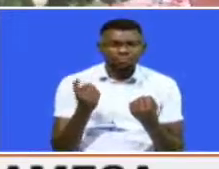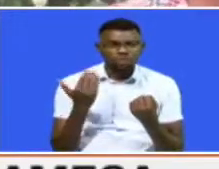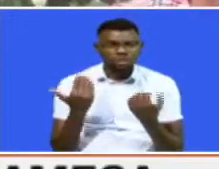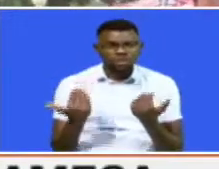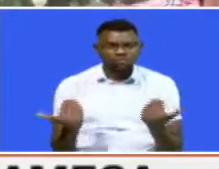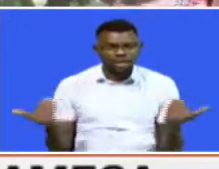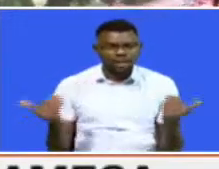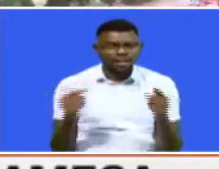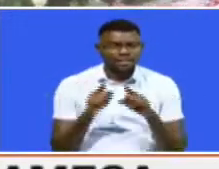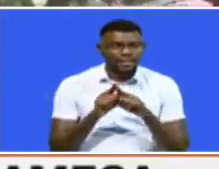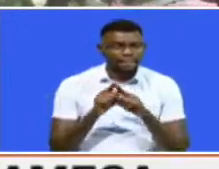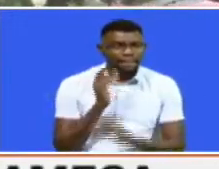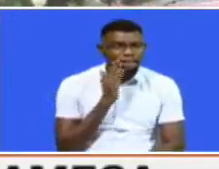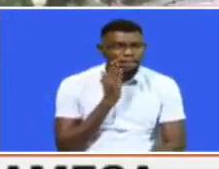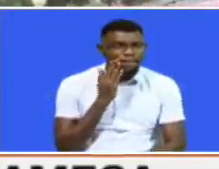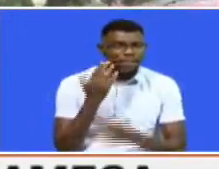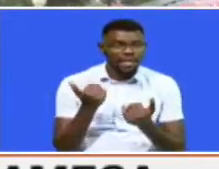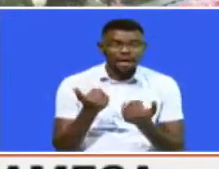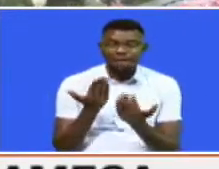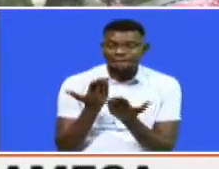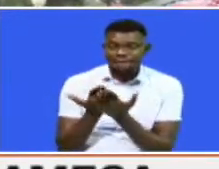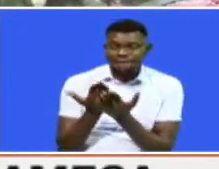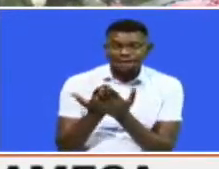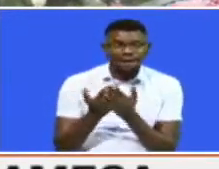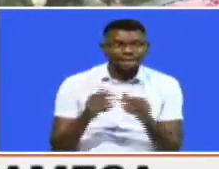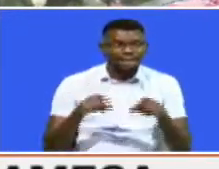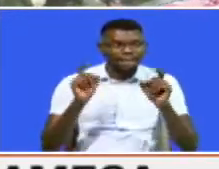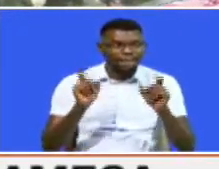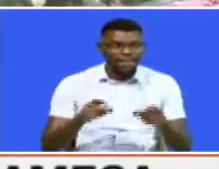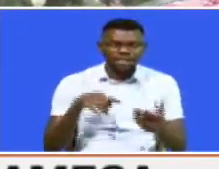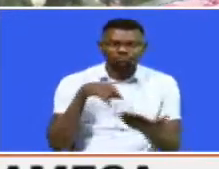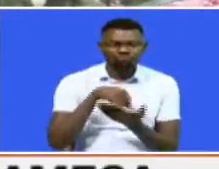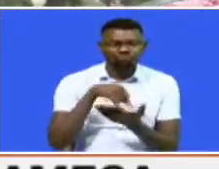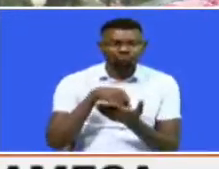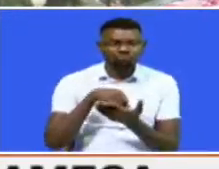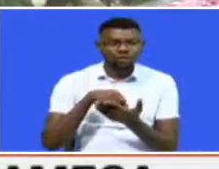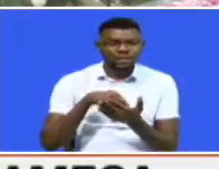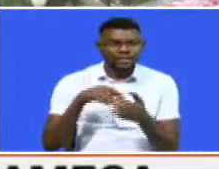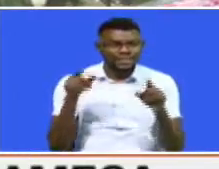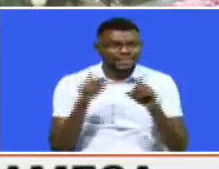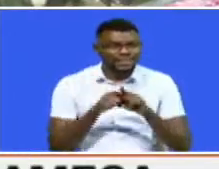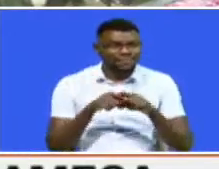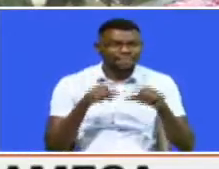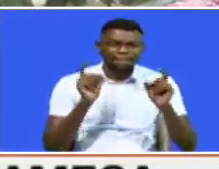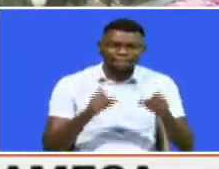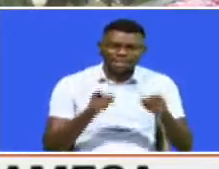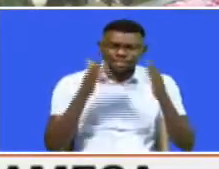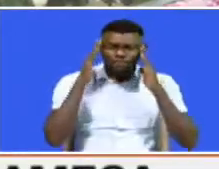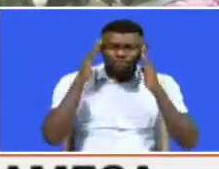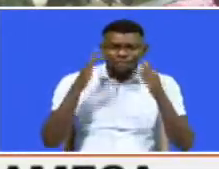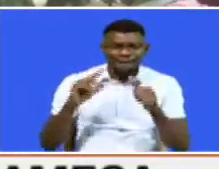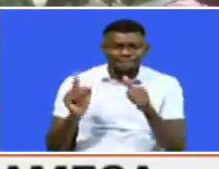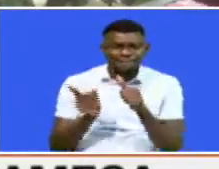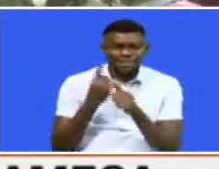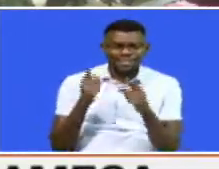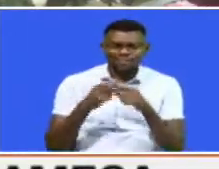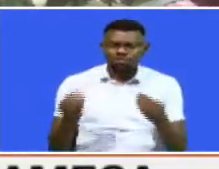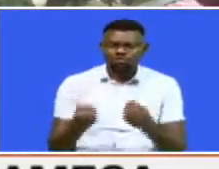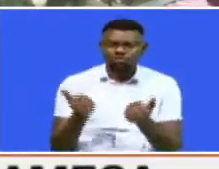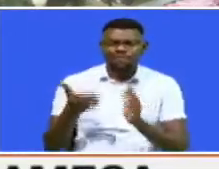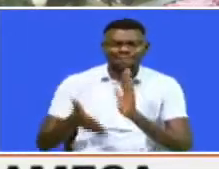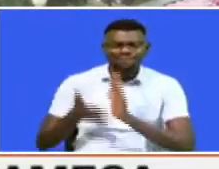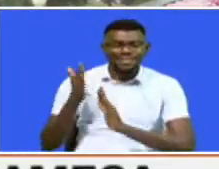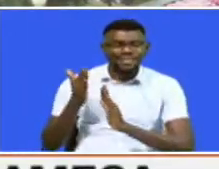ambazo tungeomba washirikishe katika bajeti zetu na wazipe kipaumbele na zishirikiwe mara